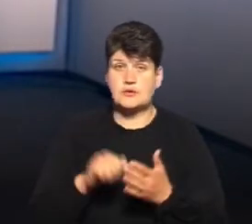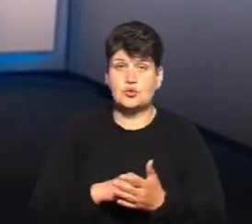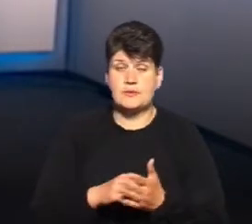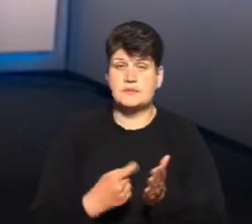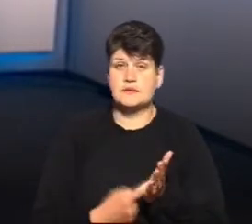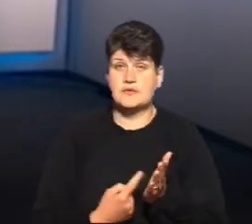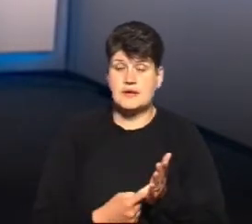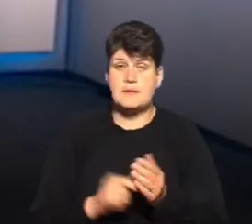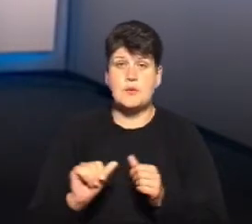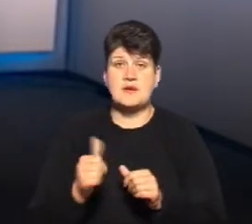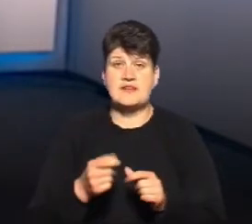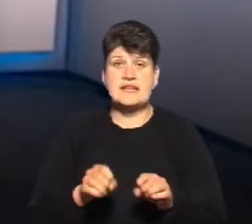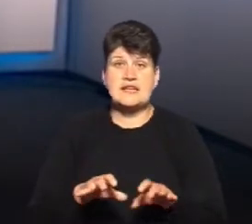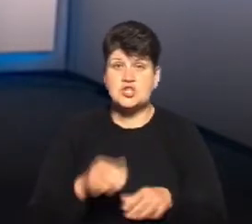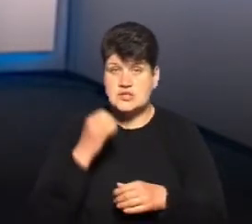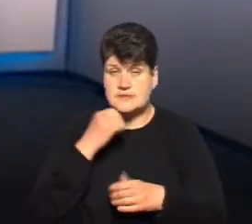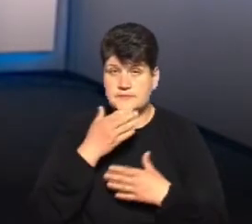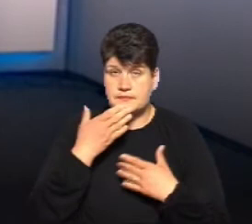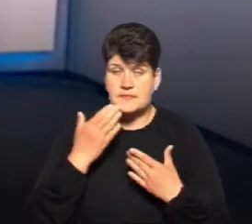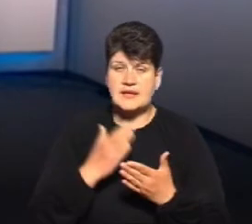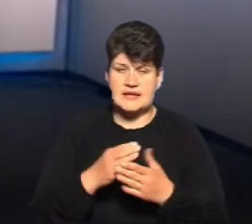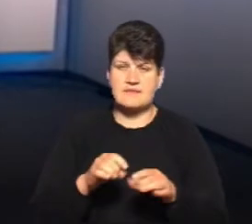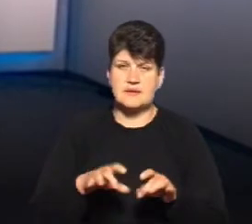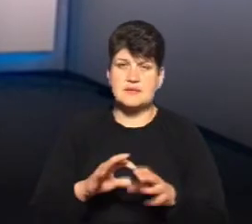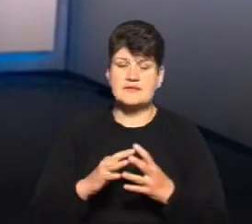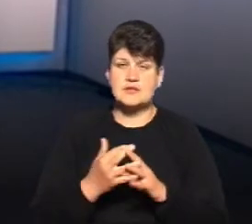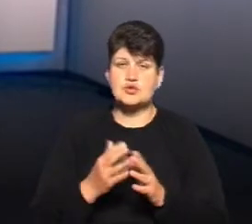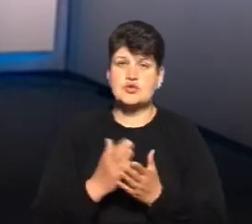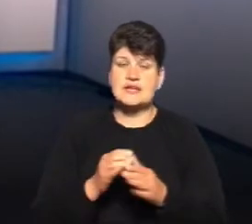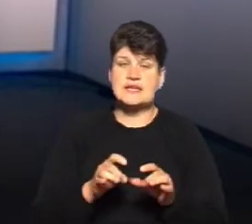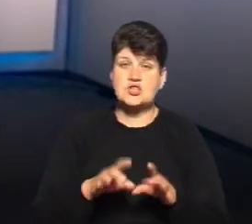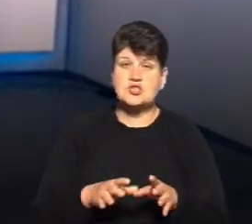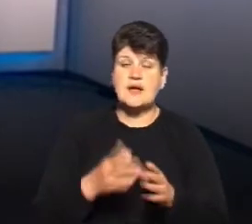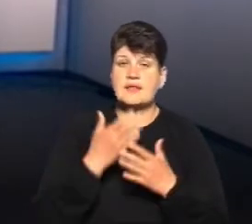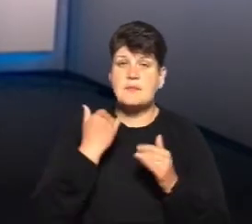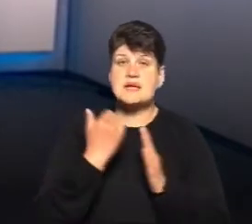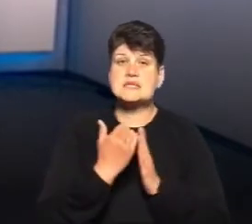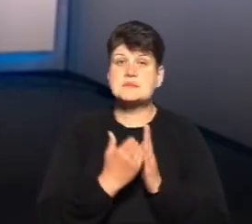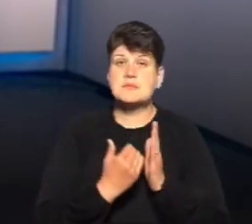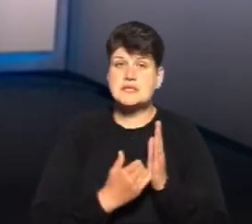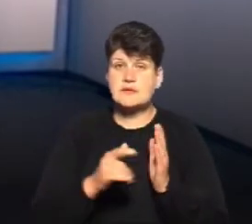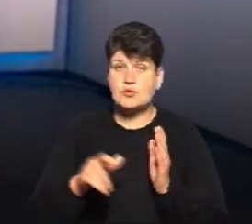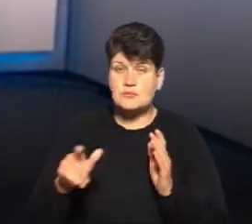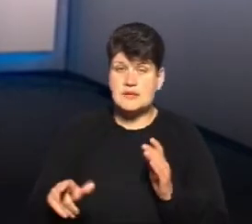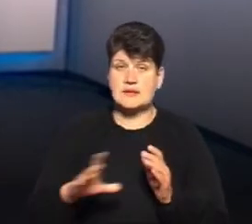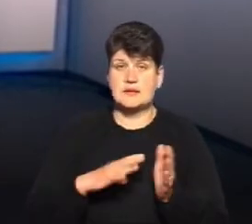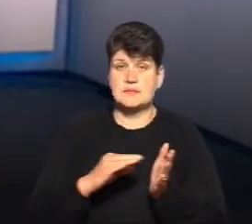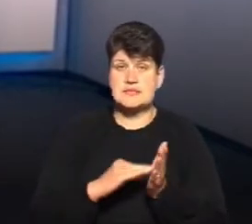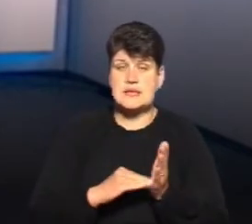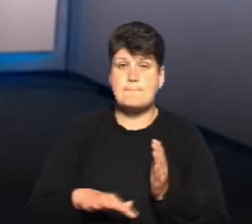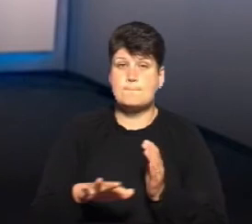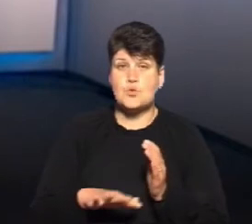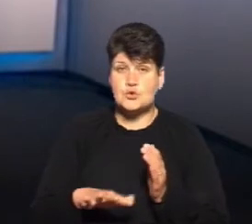первинних рішень старих, є такі випадки в нас по селах, що є рішення, до нього немає списків з людьми, де були б прописані площі, то тоді в нас